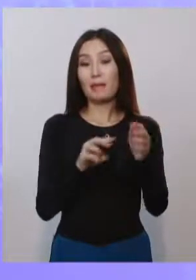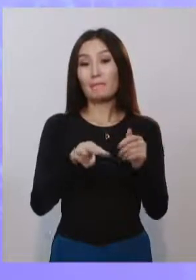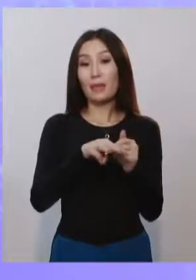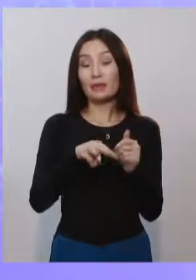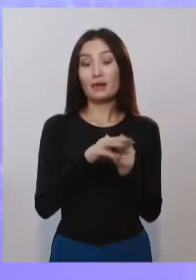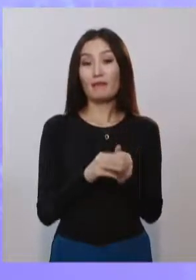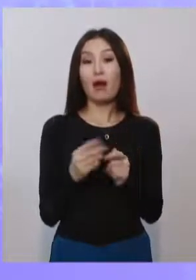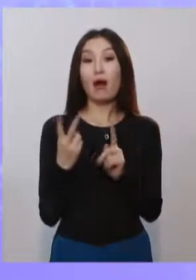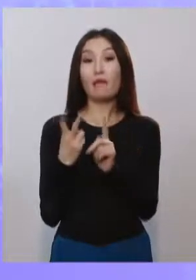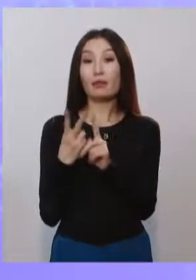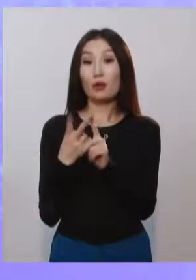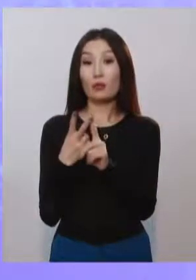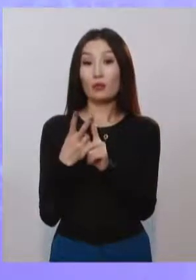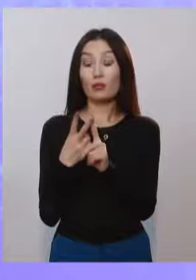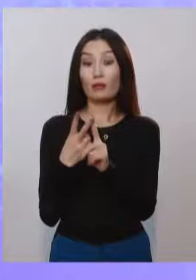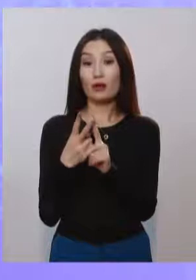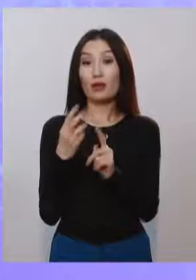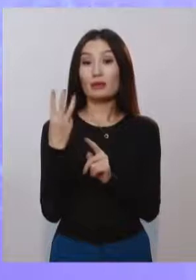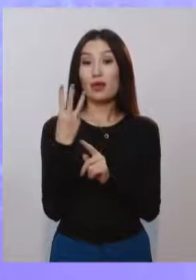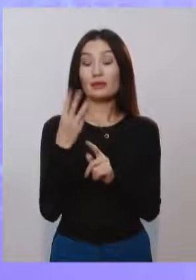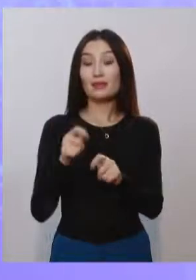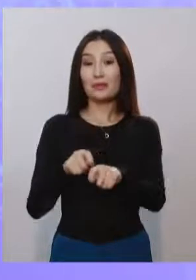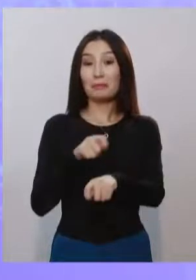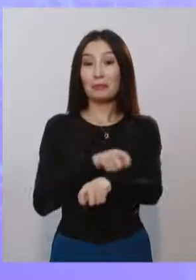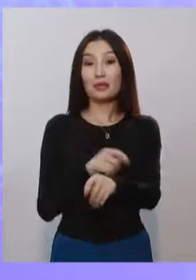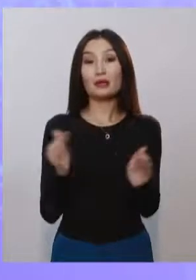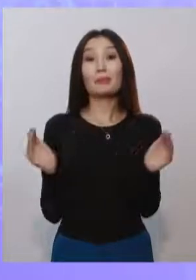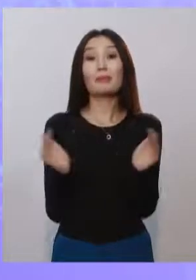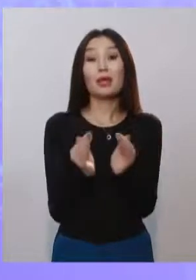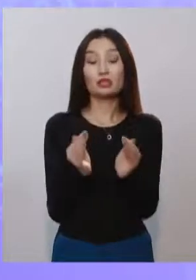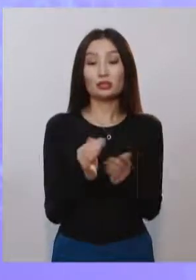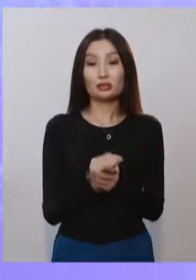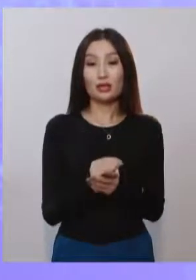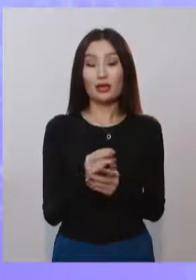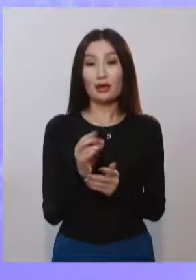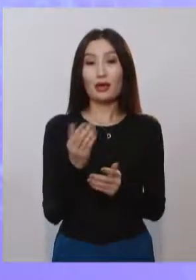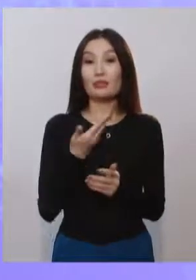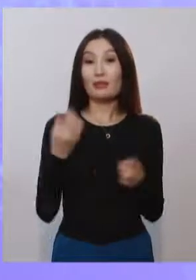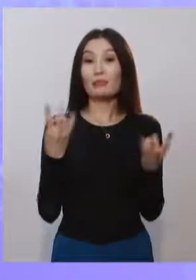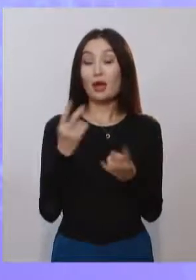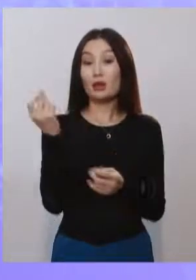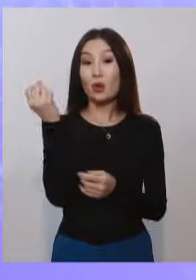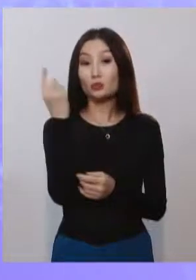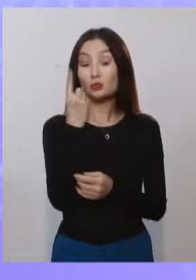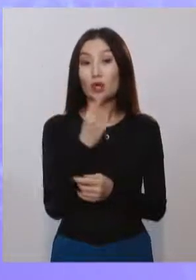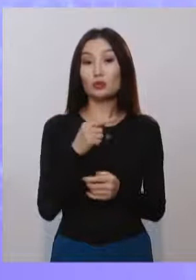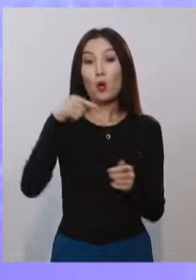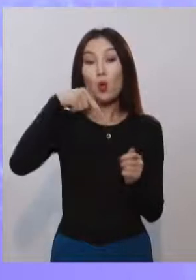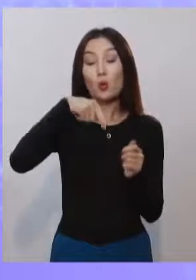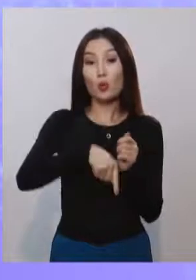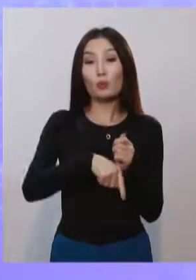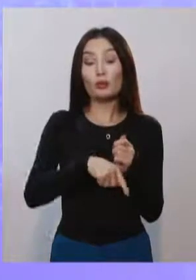а 2 на 3 метра меньше нам надо узнать глубину